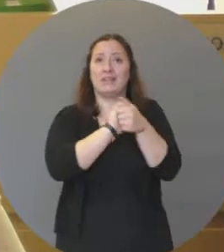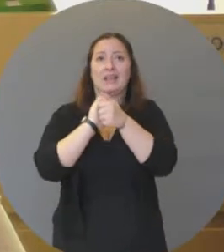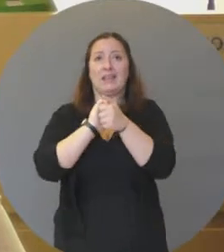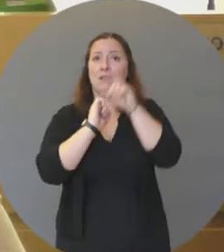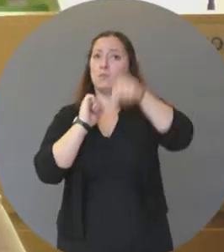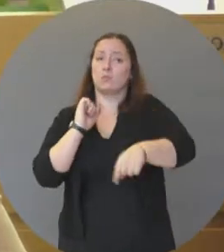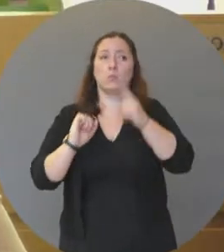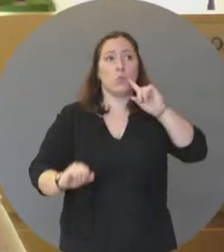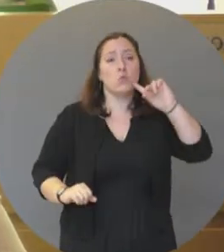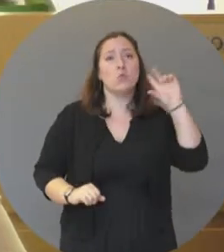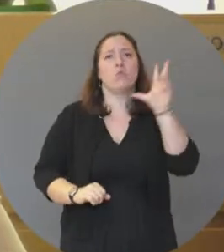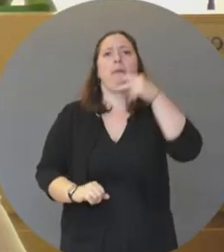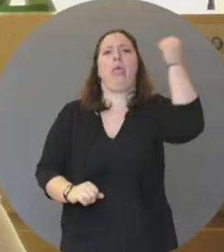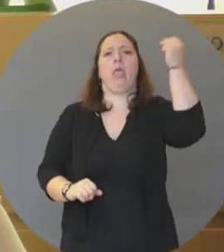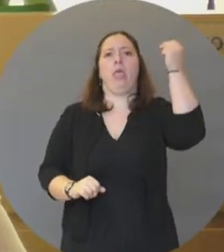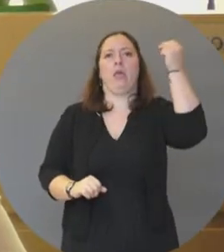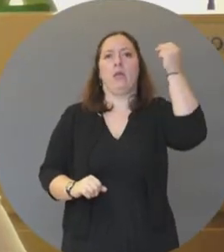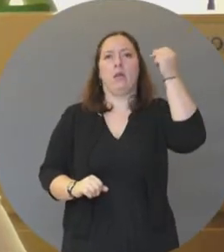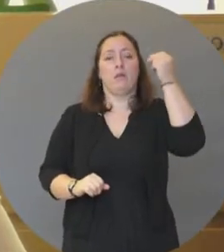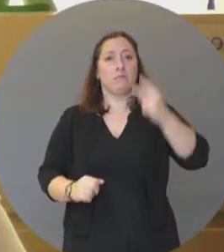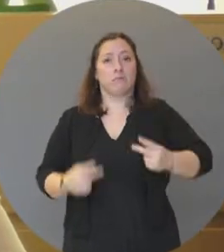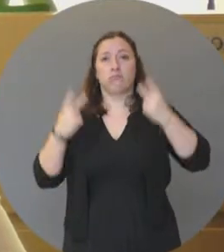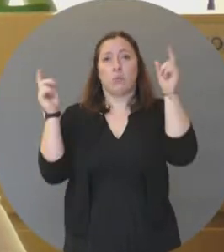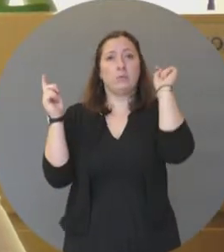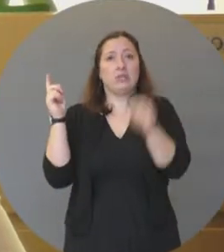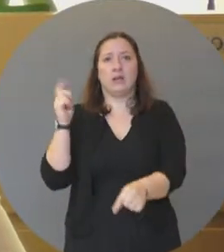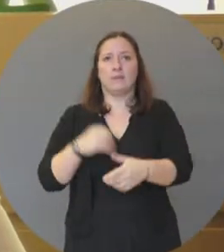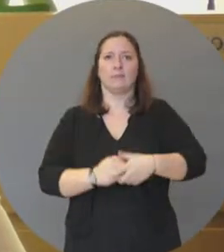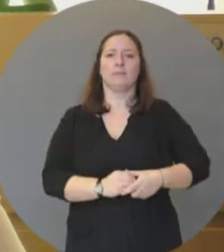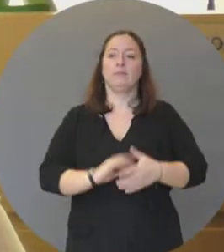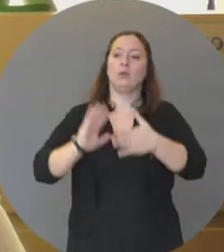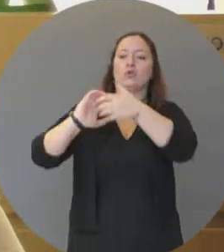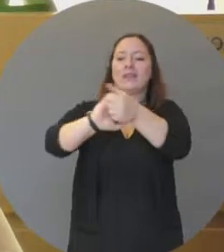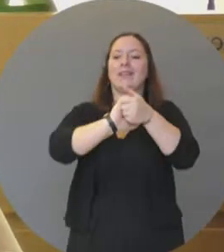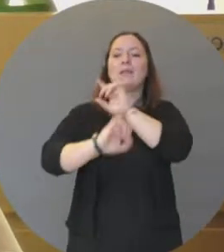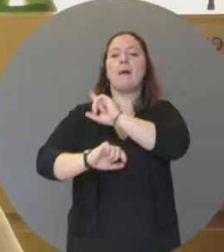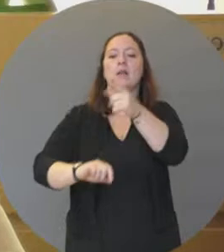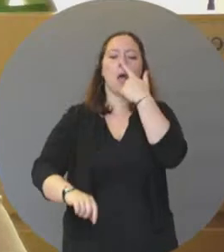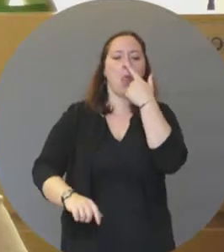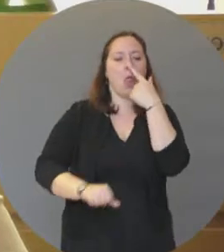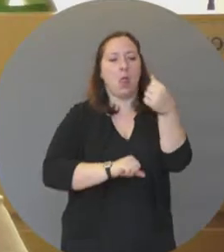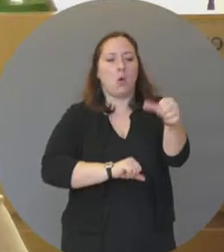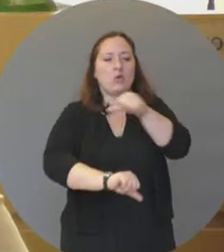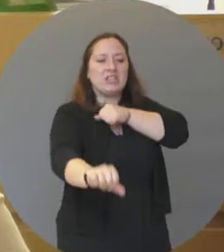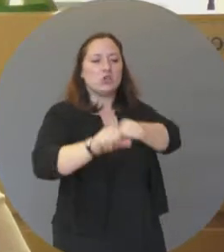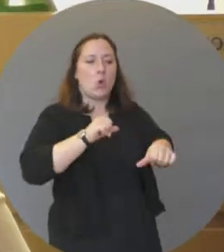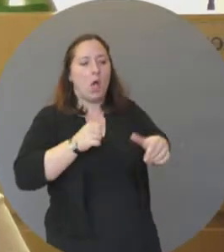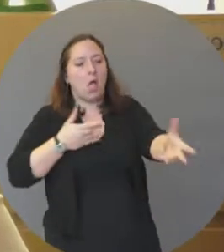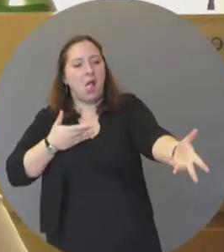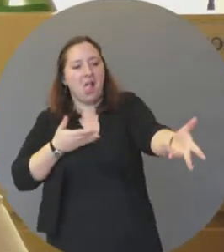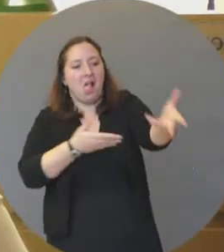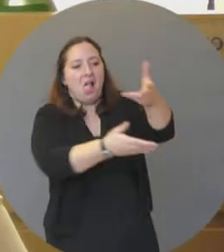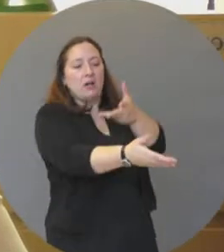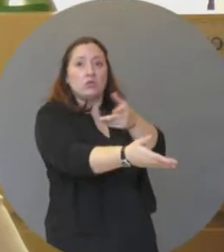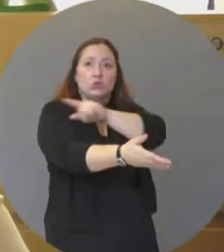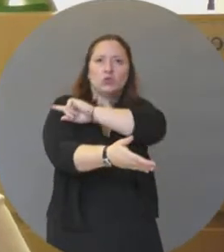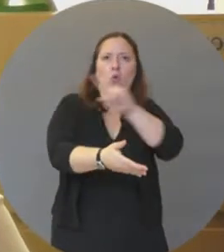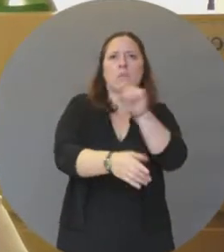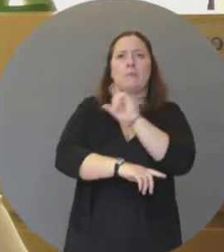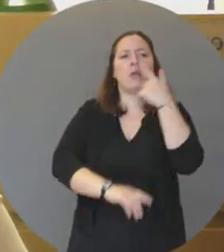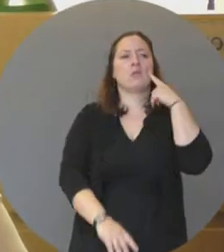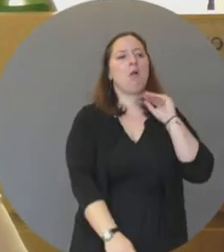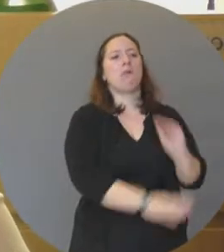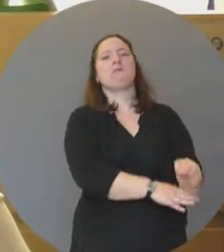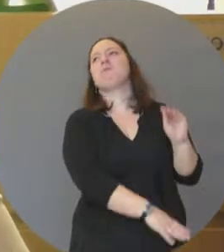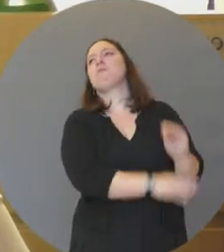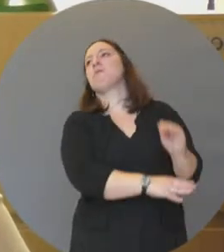humaine la solidarité est désintéressée sinon ce n'est plus de la solidarité c'est de la subord la